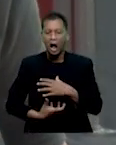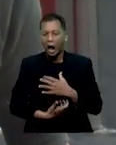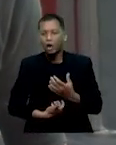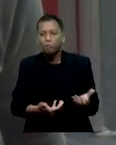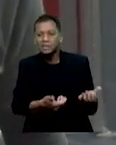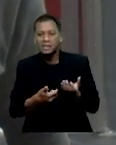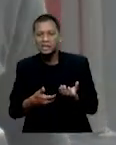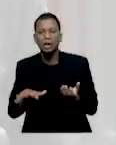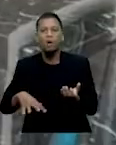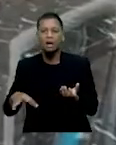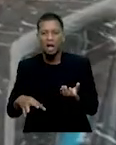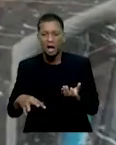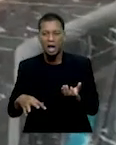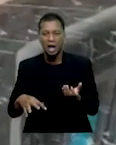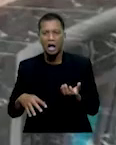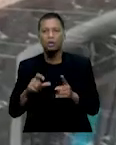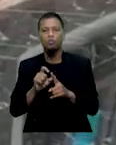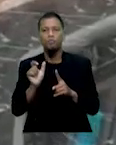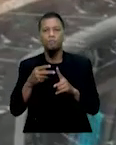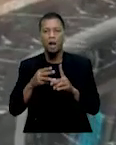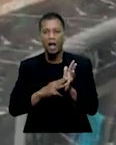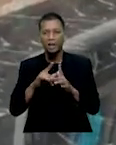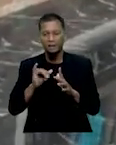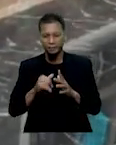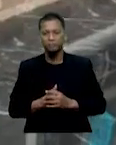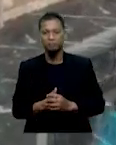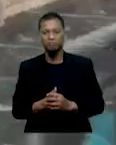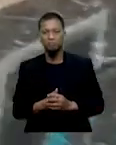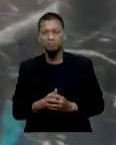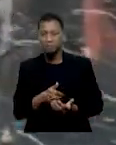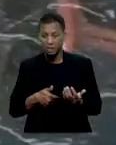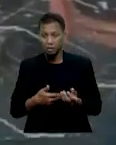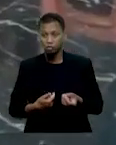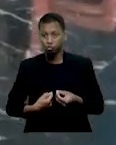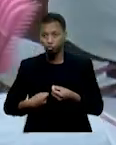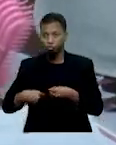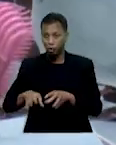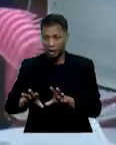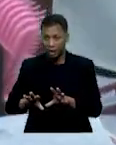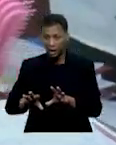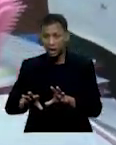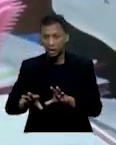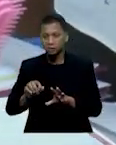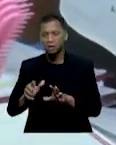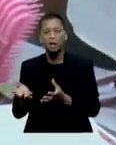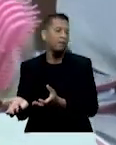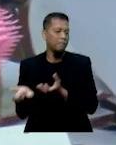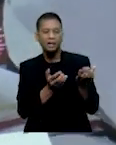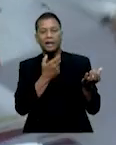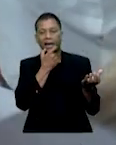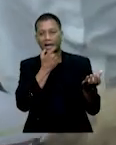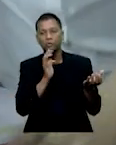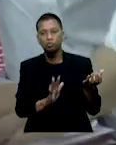warga di Dumai. Bayi korban perdagangan manusia saat ini sudah kembali dalam pengasuhan sang nenek. Sementara AM saat ini